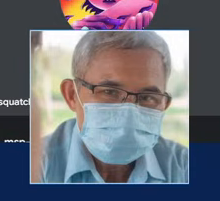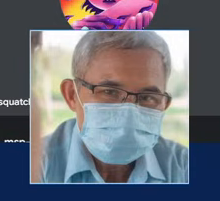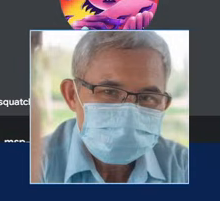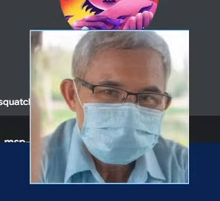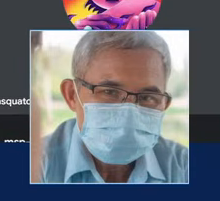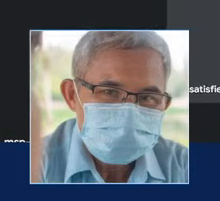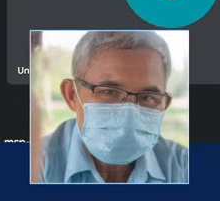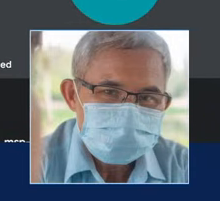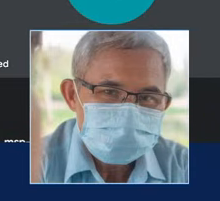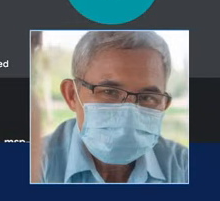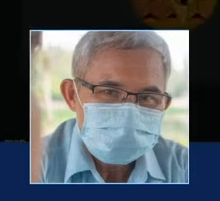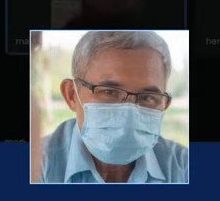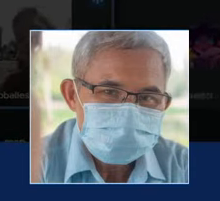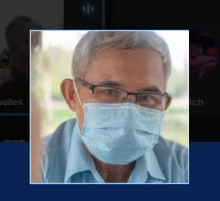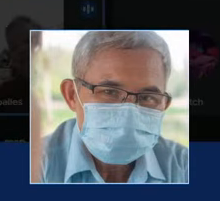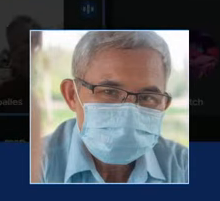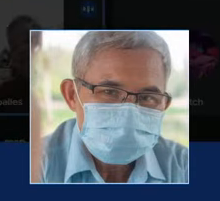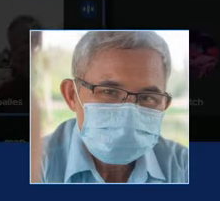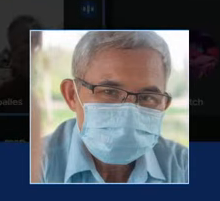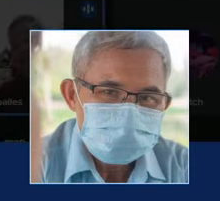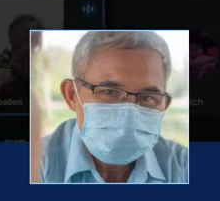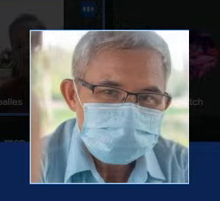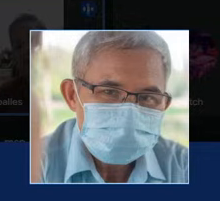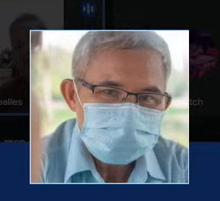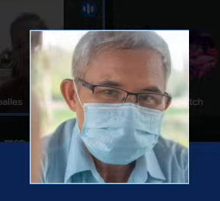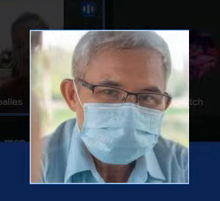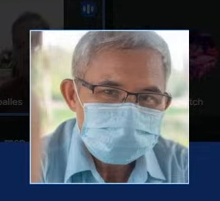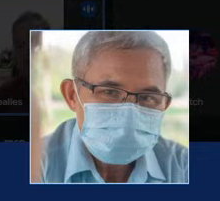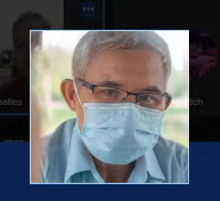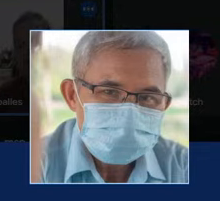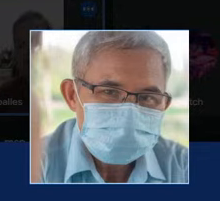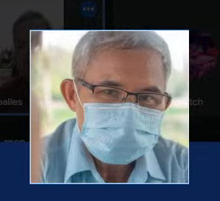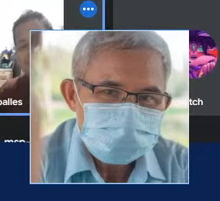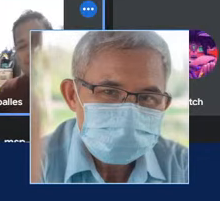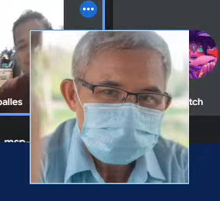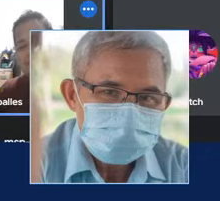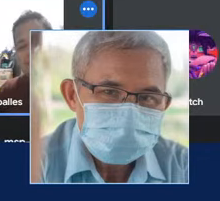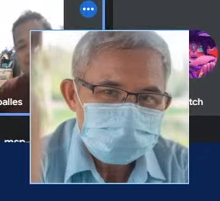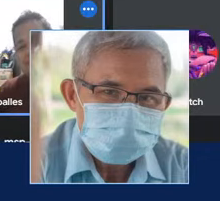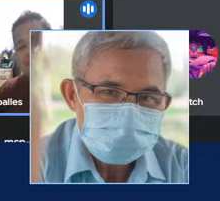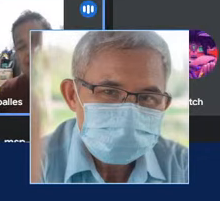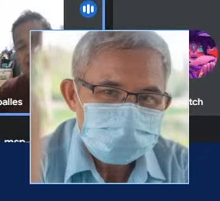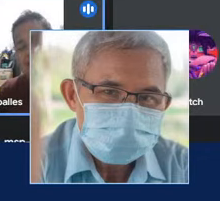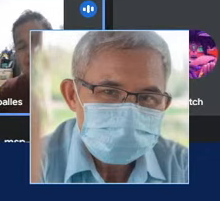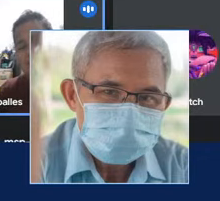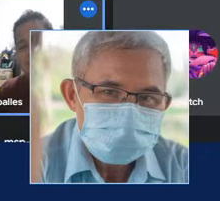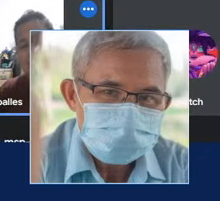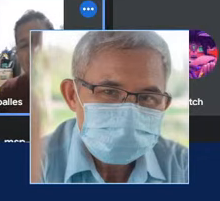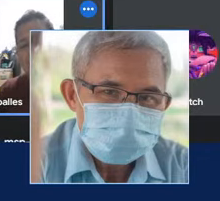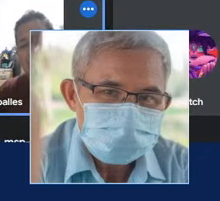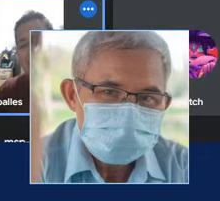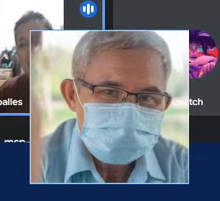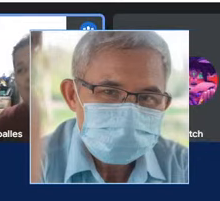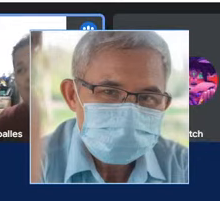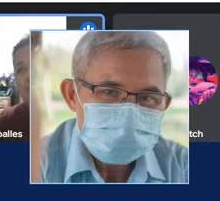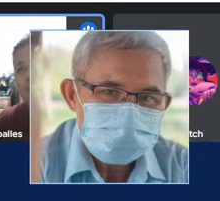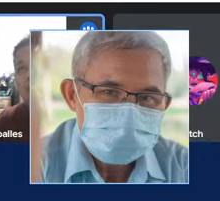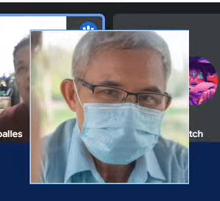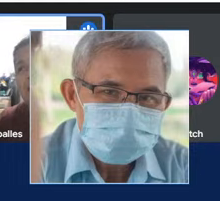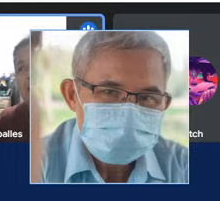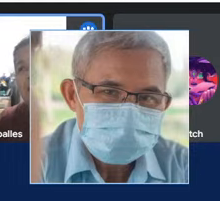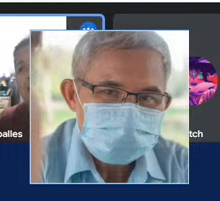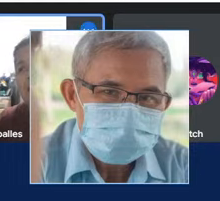eh. Eh sabi ko sa kanya, di yan yan, nandiyan ka sa Singapore, laki ng pakinabang sa'yo. Dahil yan, so,